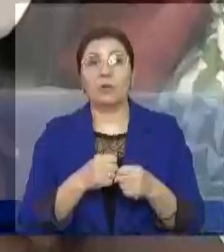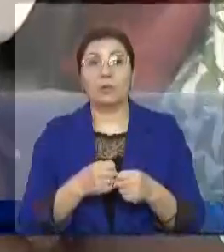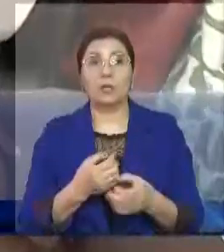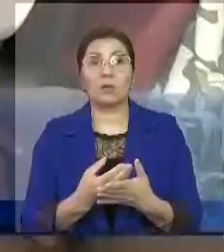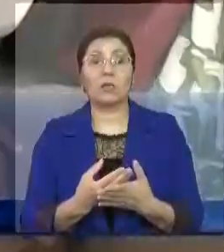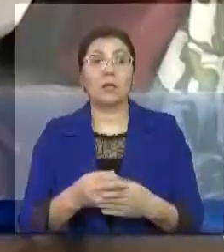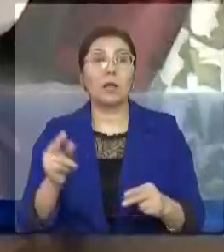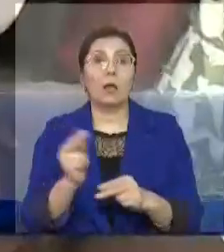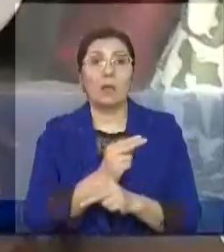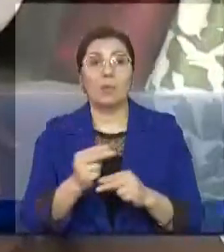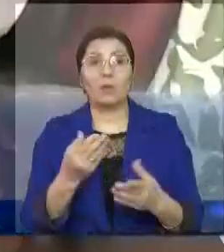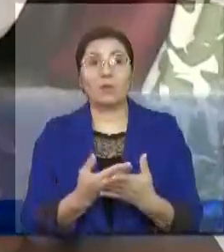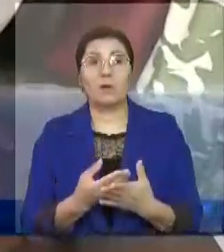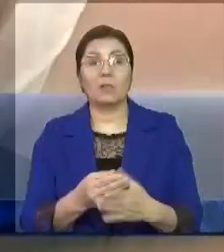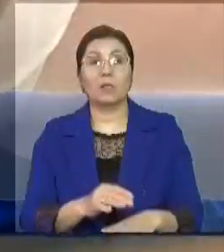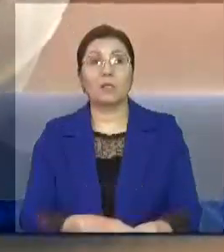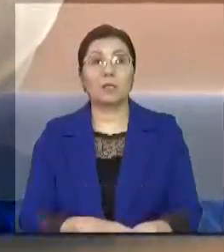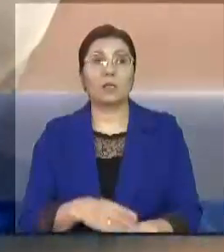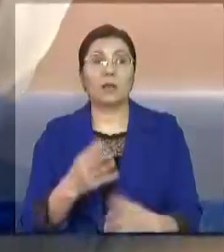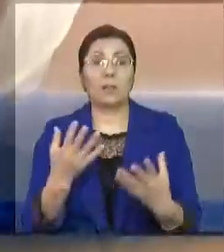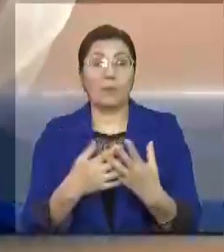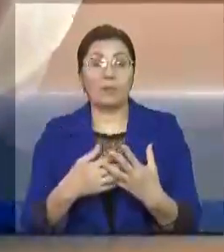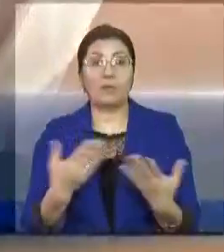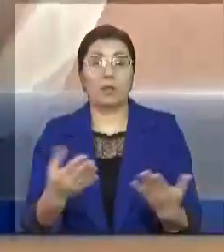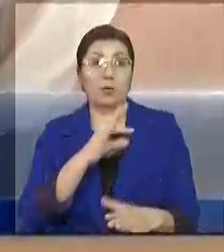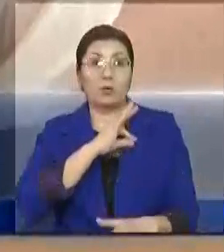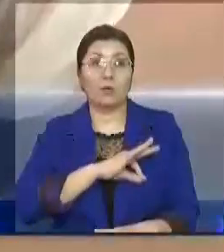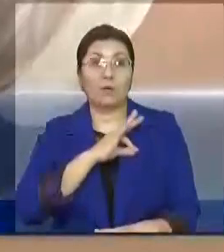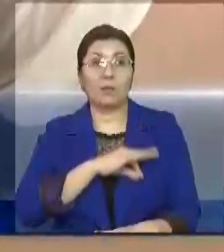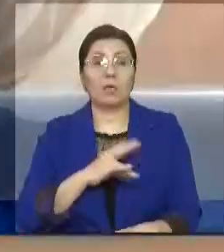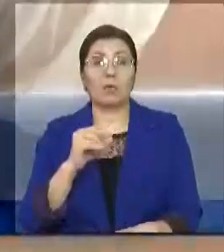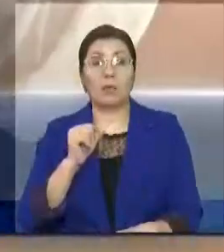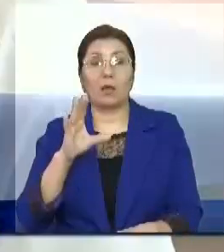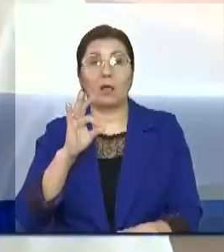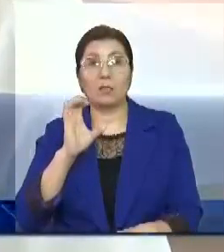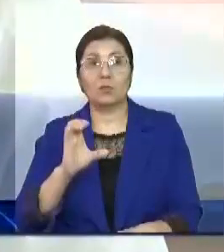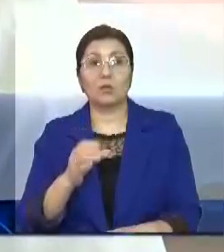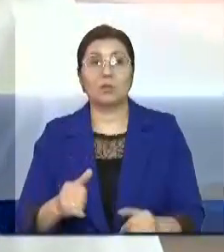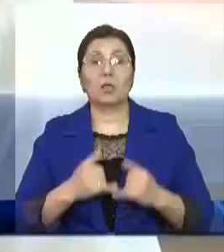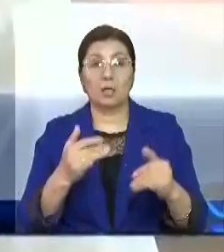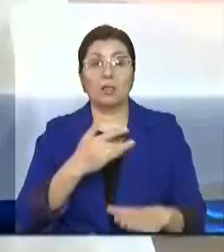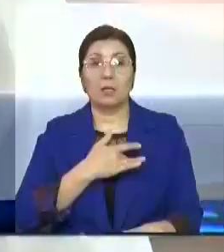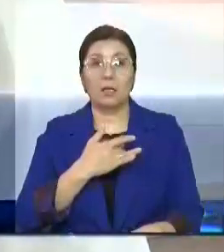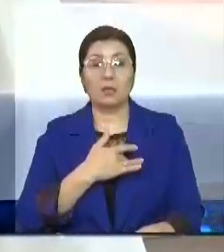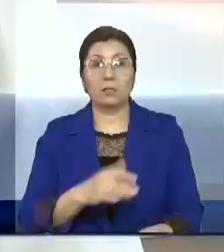ЛВАД. Это механическое электронное устройство, которое используется в качестве насоса для сердца.